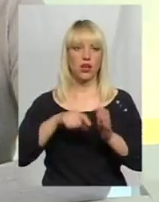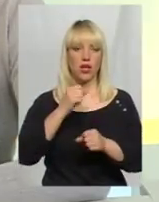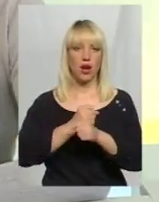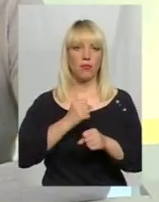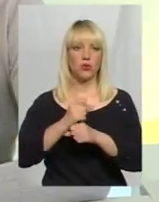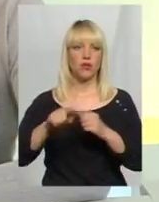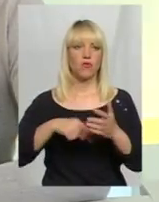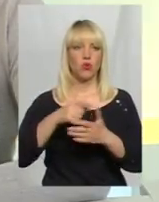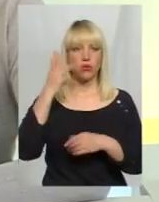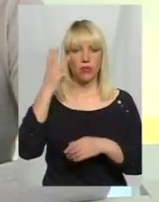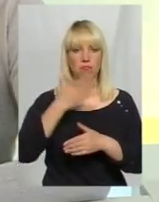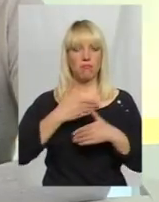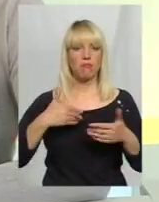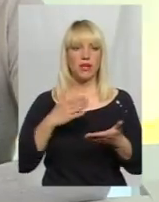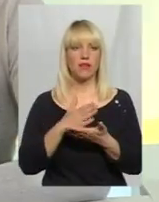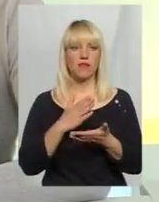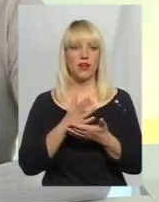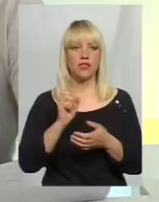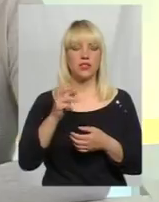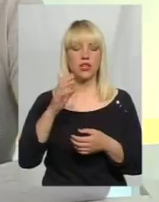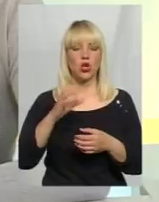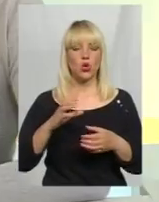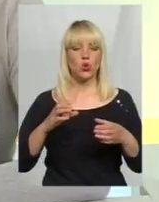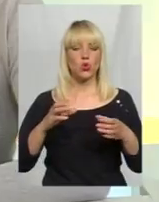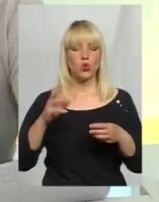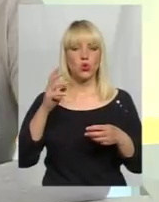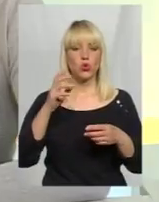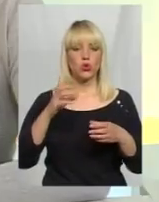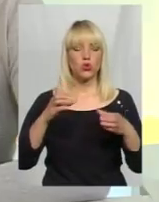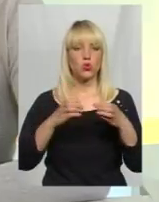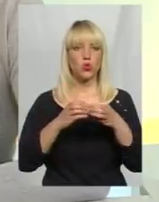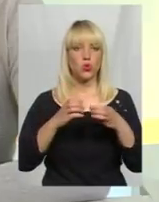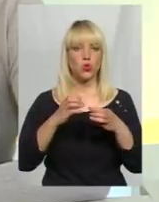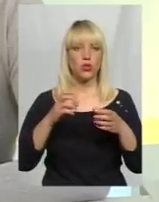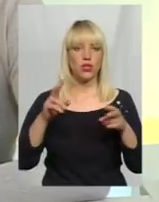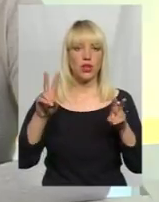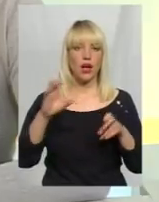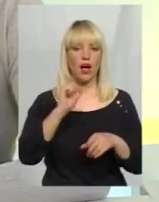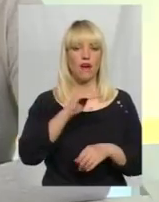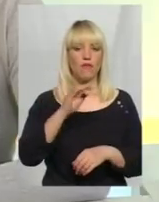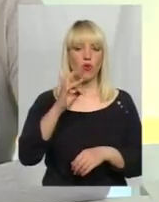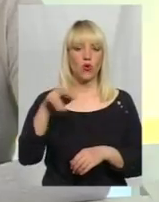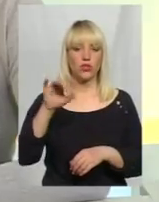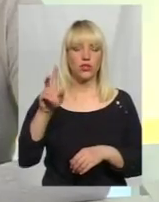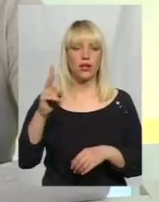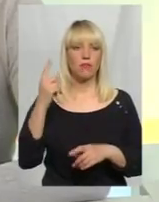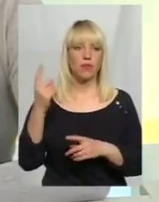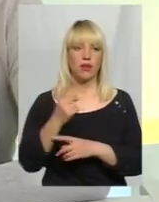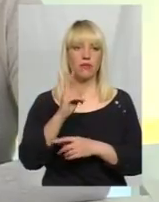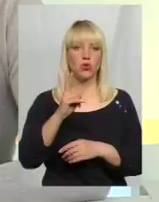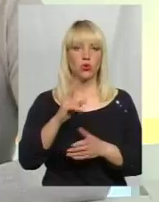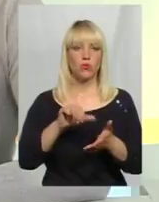ми являлись студією Мотофродита, самыми первыми, кто представлял